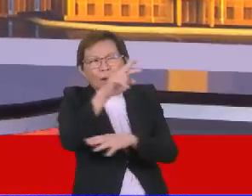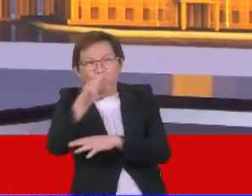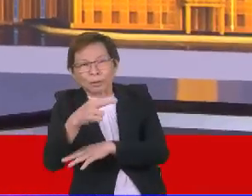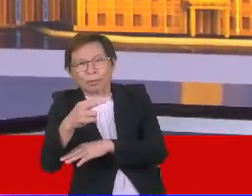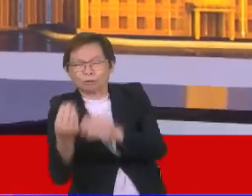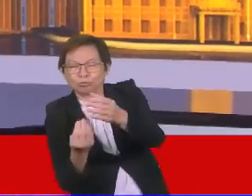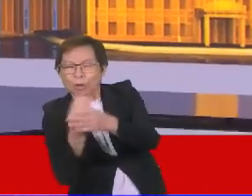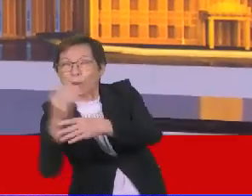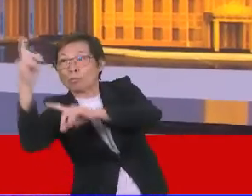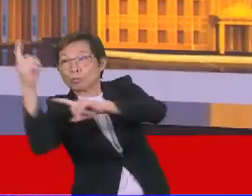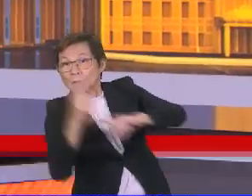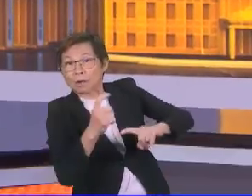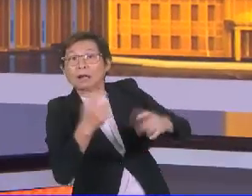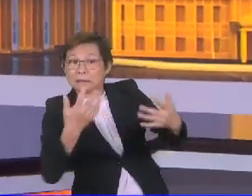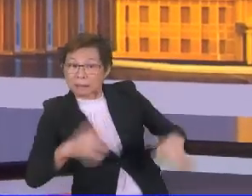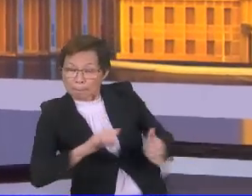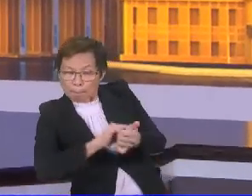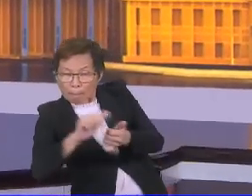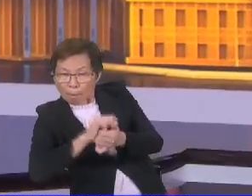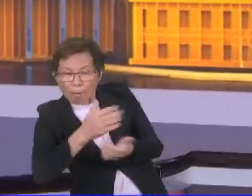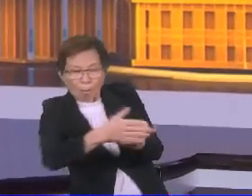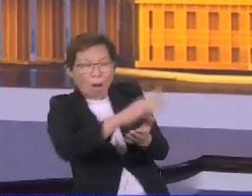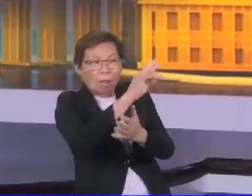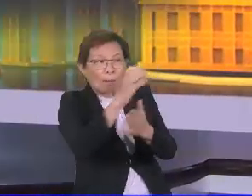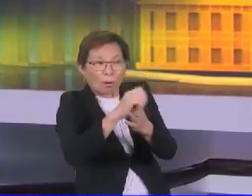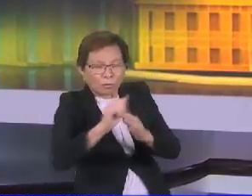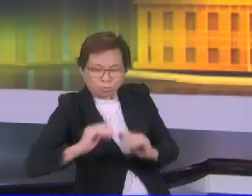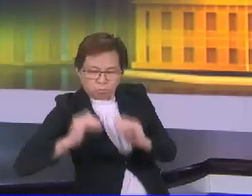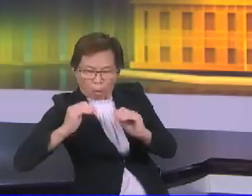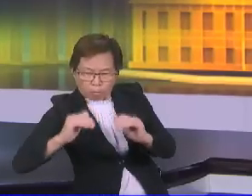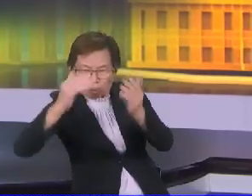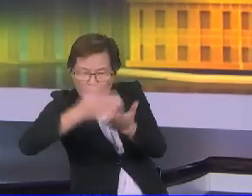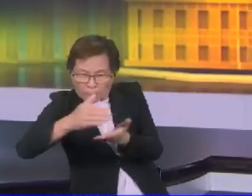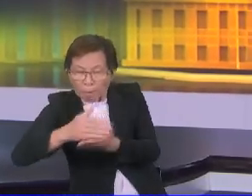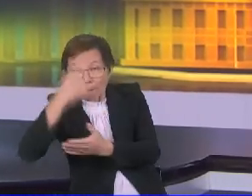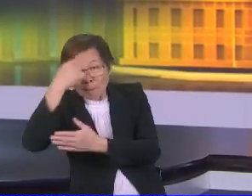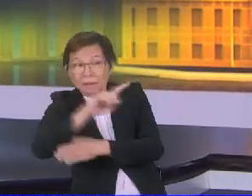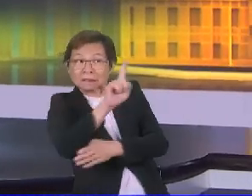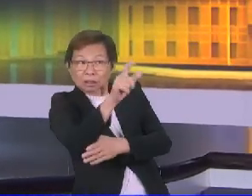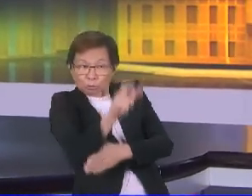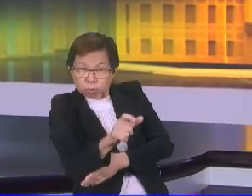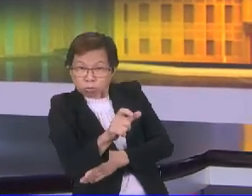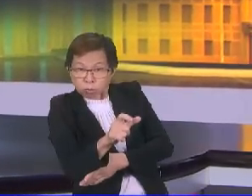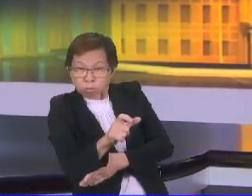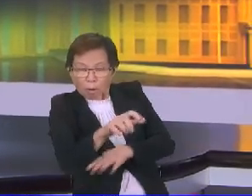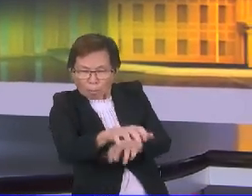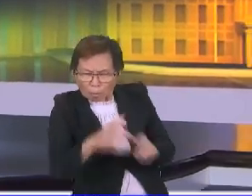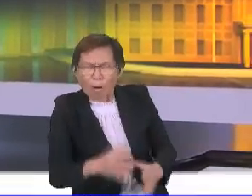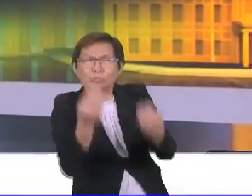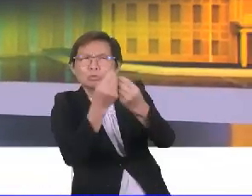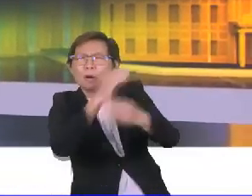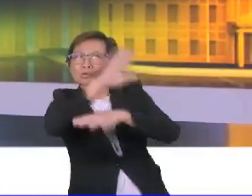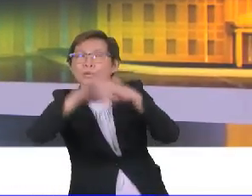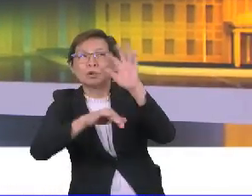penduduk ke tanaman getah yang layak agihan 800 Ringgit secara berpasa bagi setiap penolongkan jumlah keseluruhan